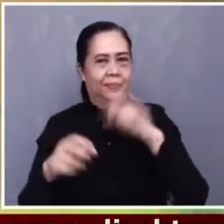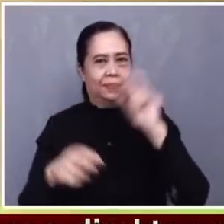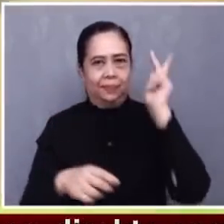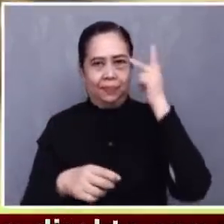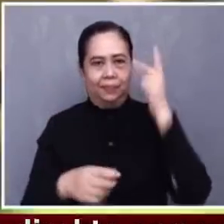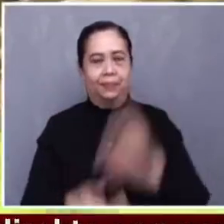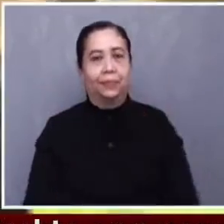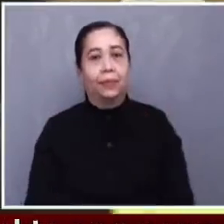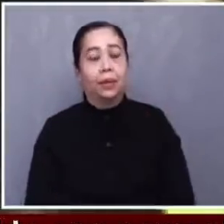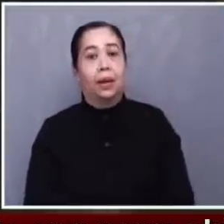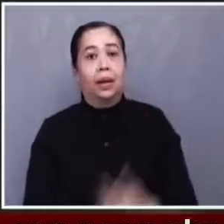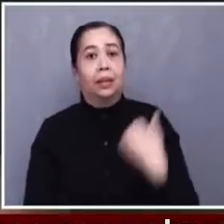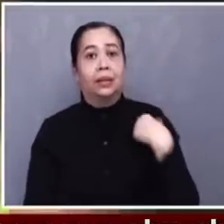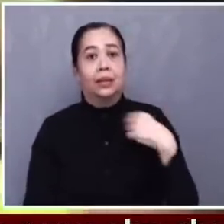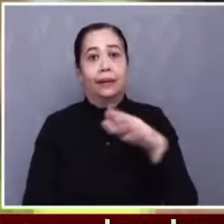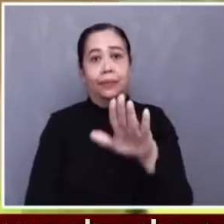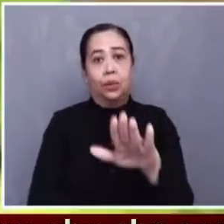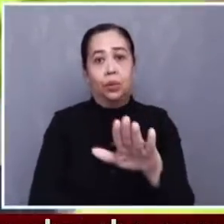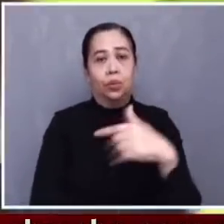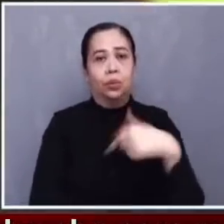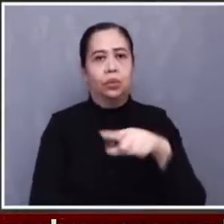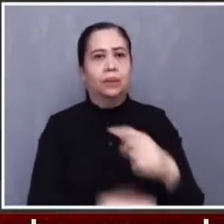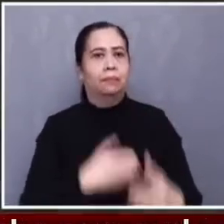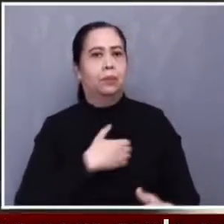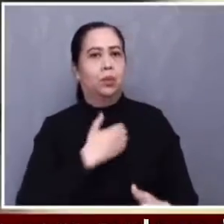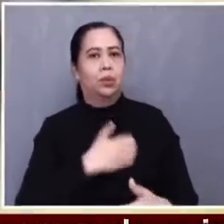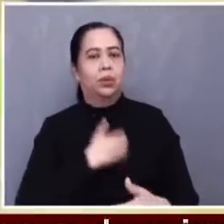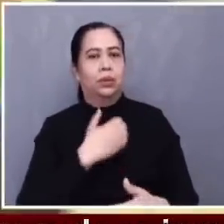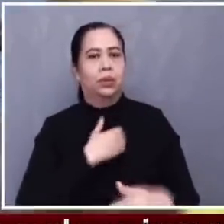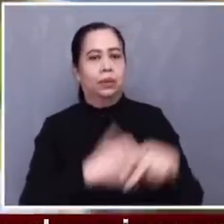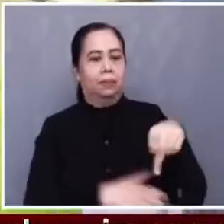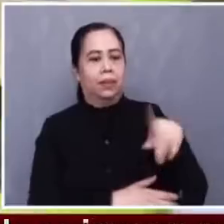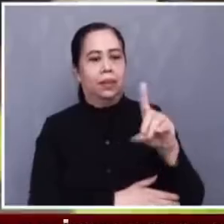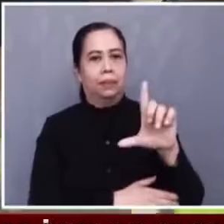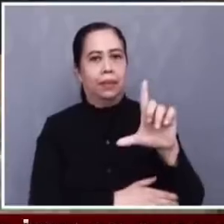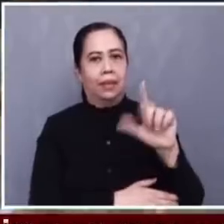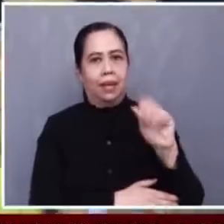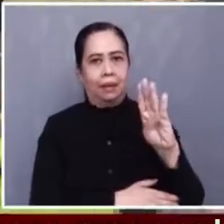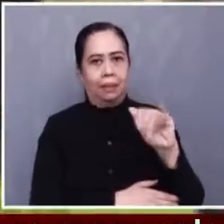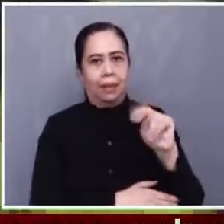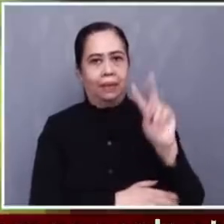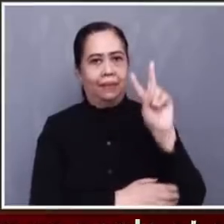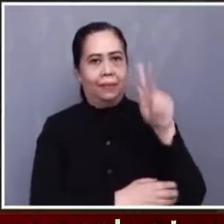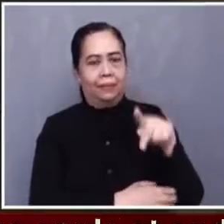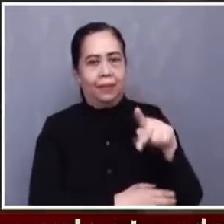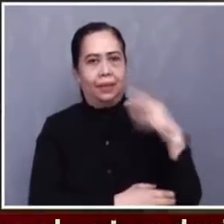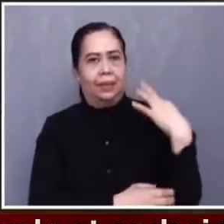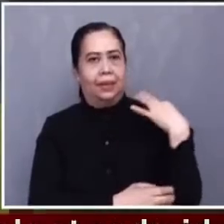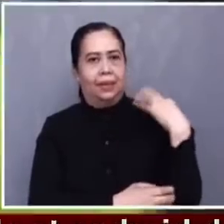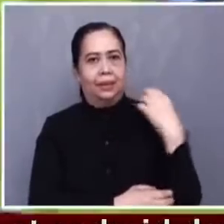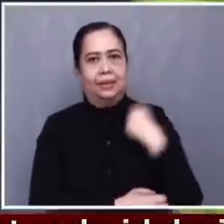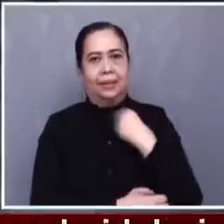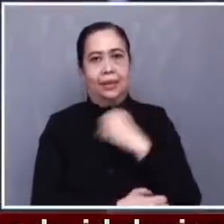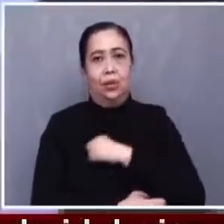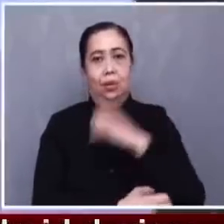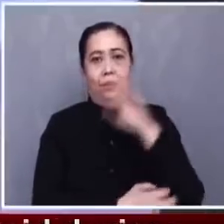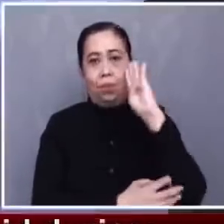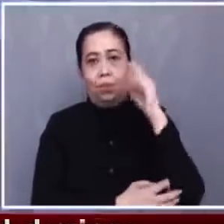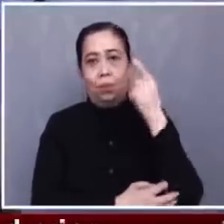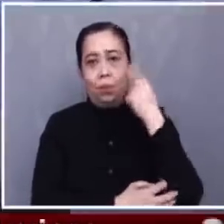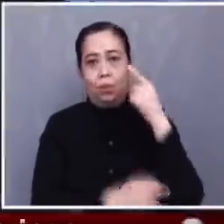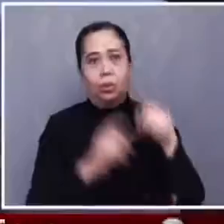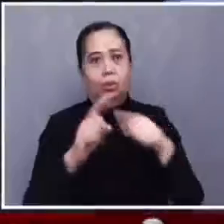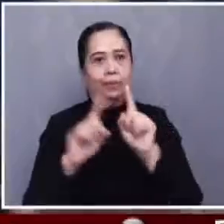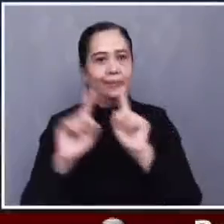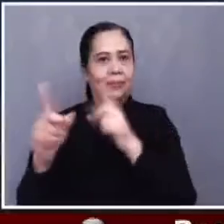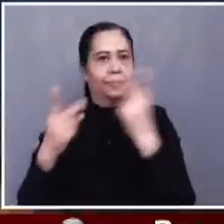Nitong hapon lang din, naging emosyonal si PDP Laban Husi Wing Vice Presidential Candidate Senator Bongo nang bumisita siya